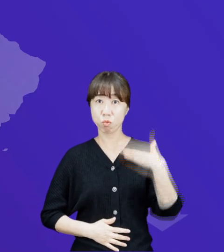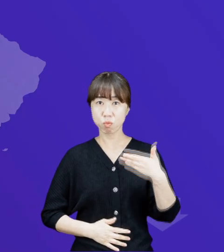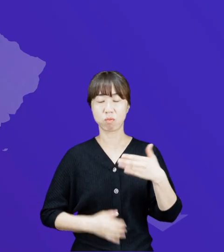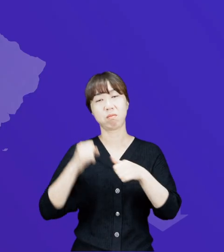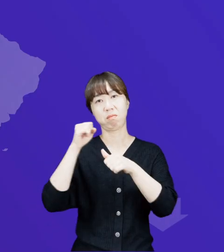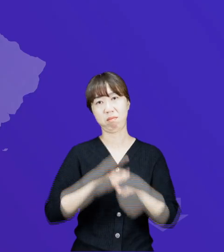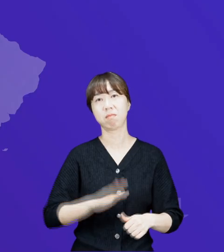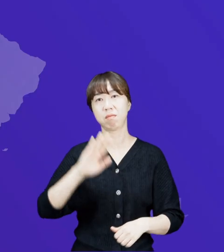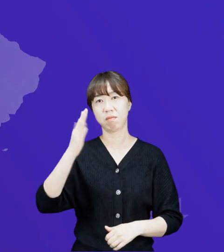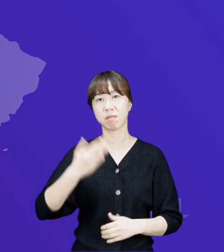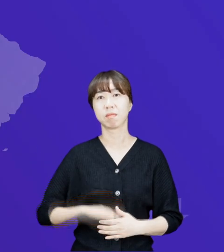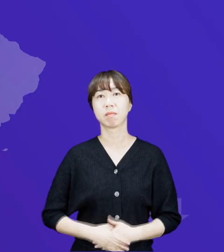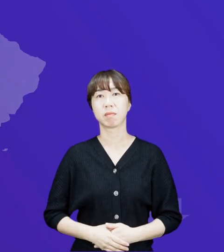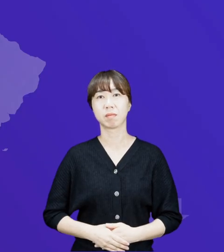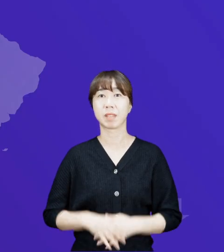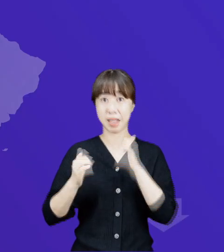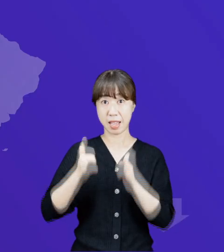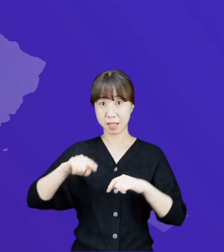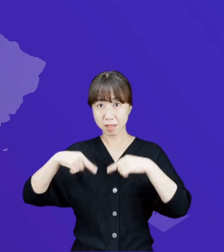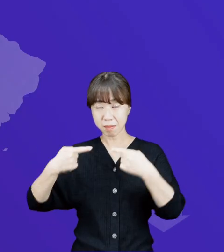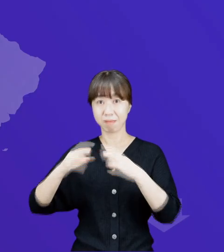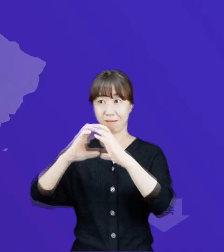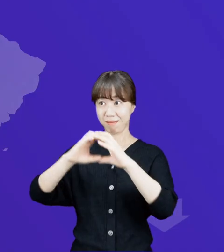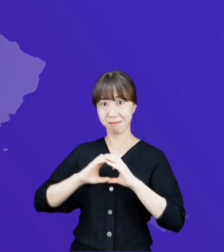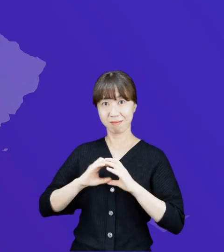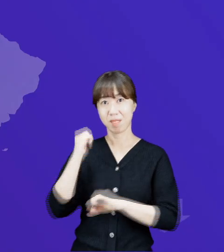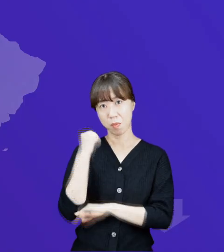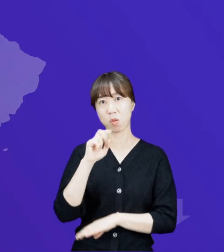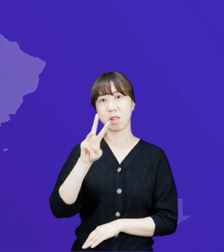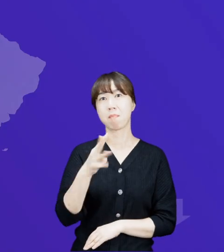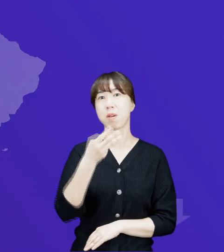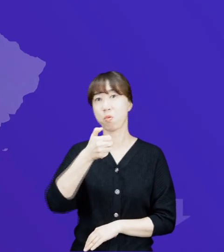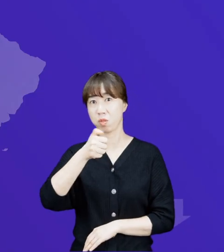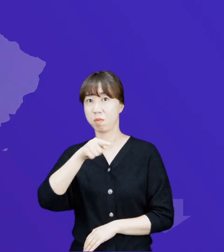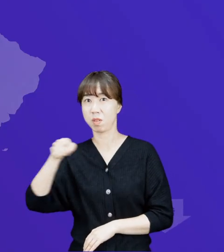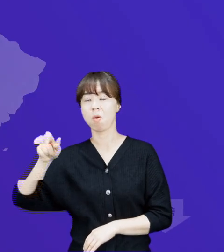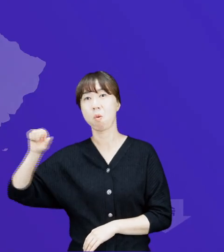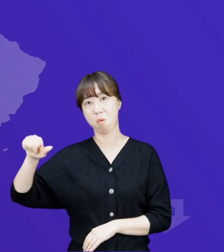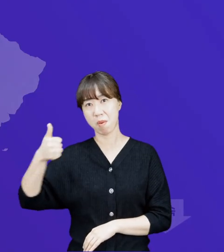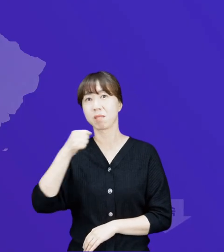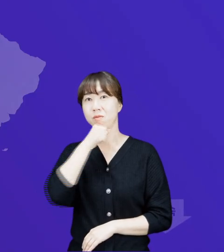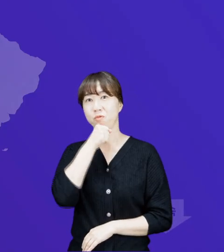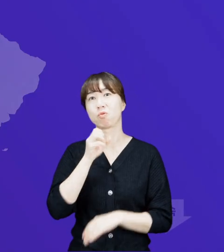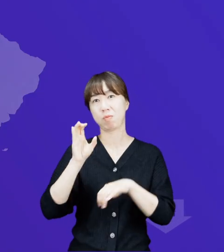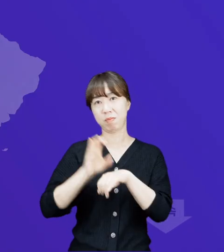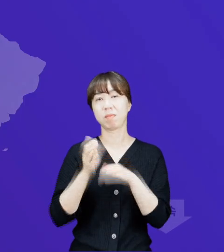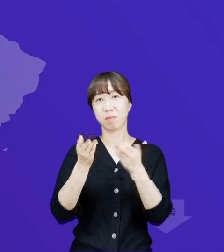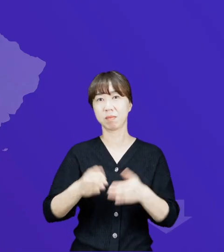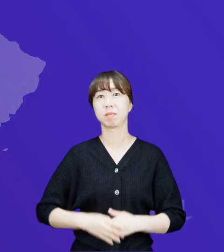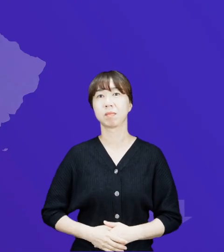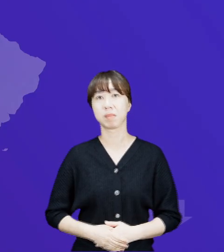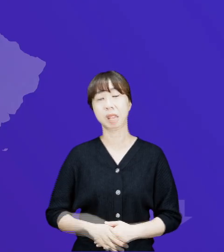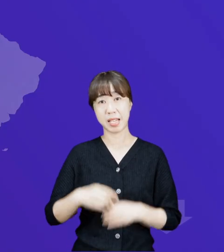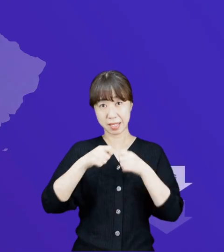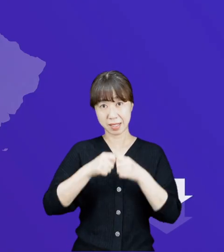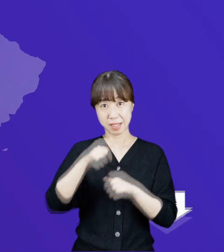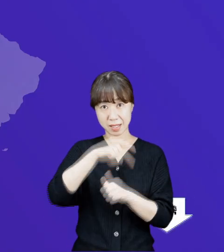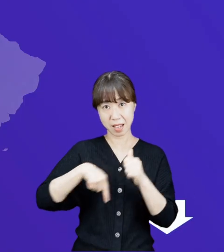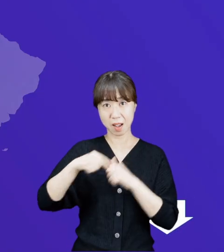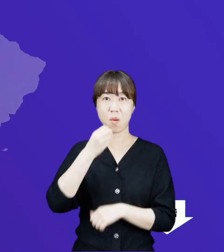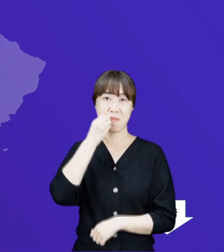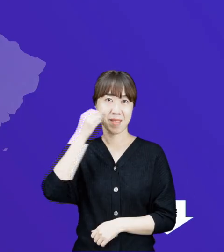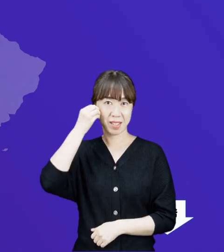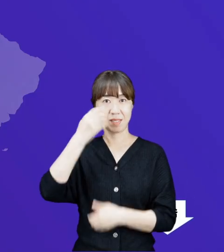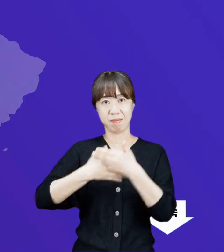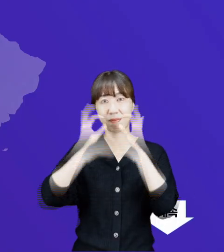처리됩니다. 입상 실적은 기본 점수 350점에서 최대 500점을 반영하며 상세평가 점수는 홈페이지 모집